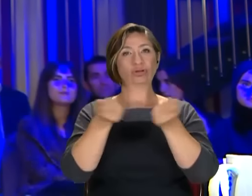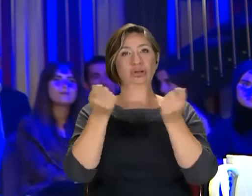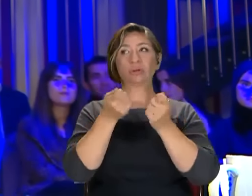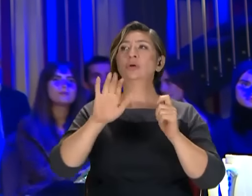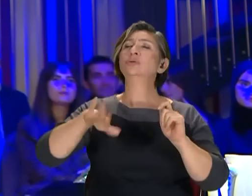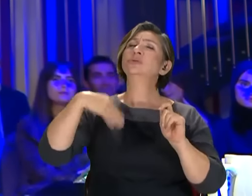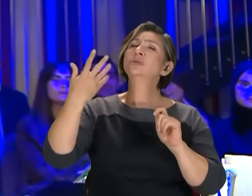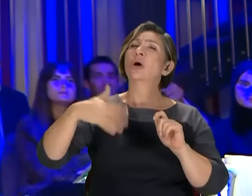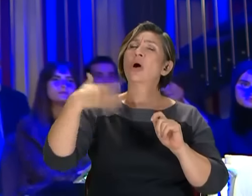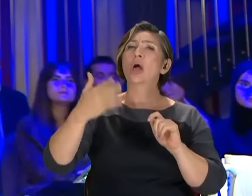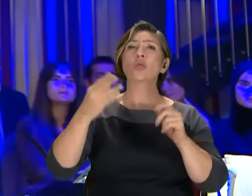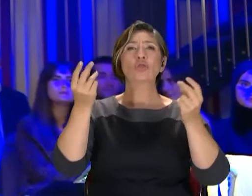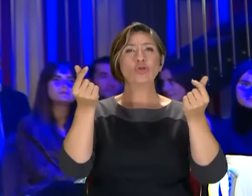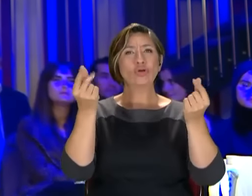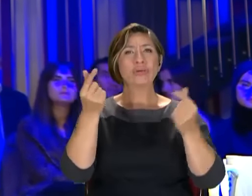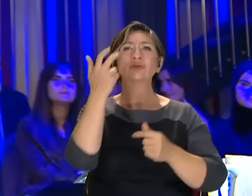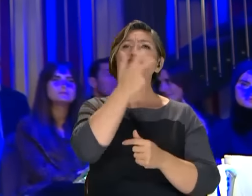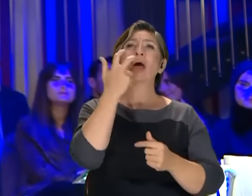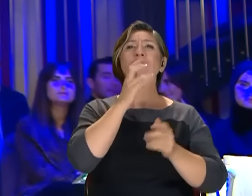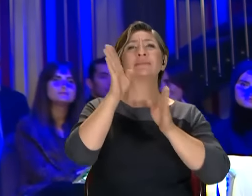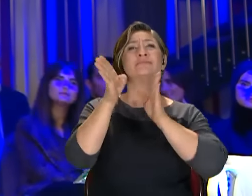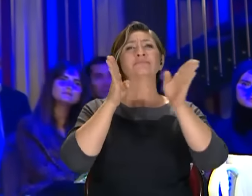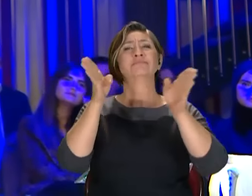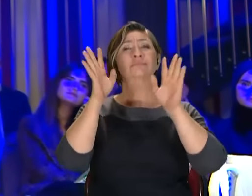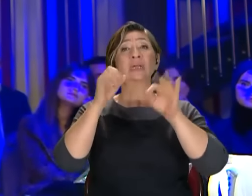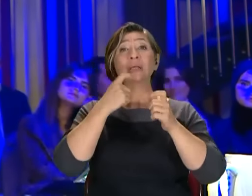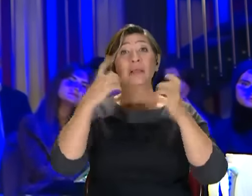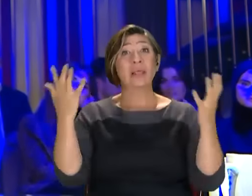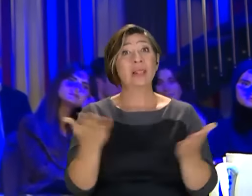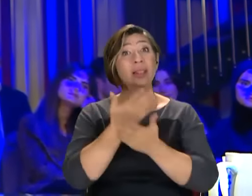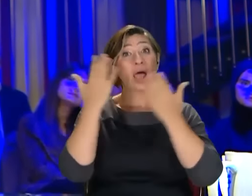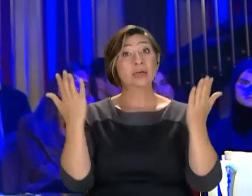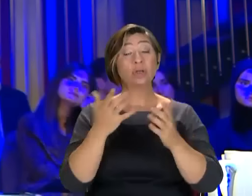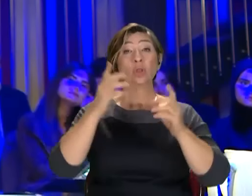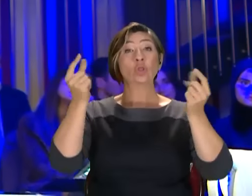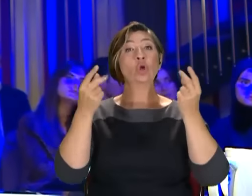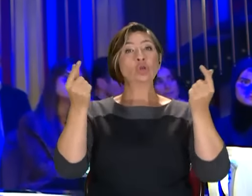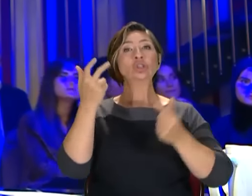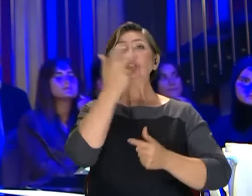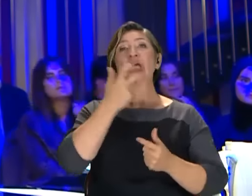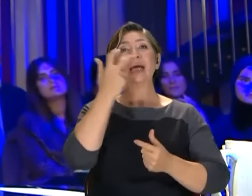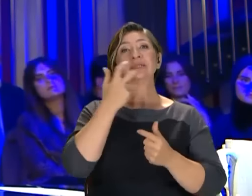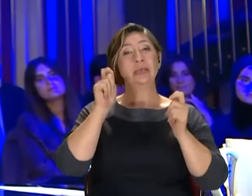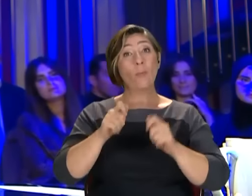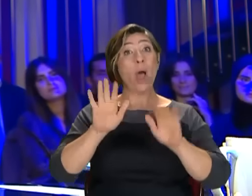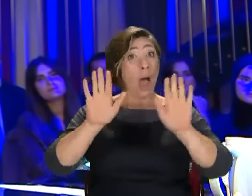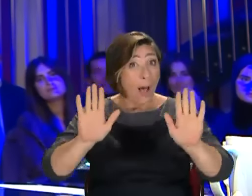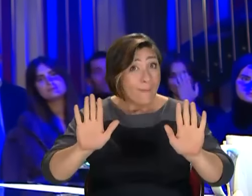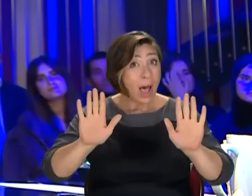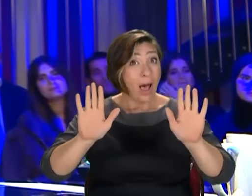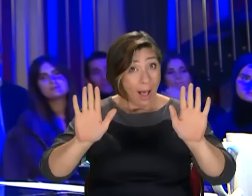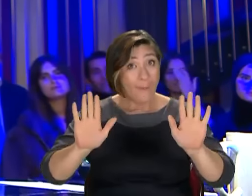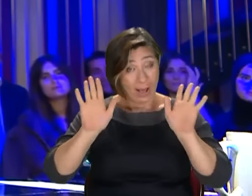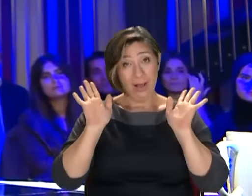çalışıyor. Daha sonra düğünlerde şarkı söylemeye başlıyor. Yıllarca düğün şarkıcılığı yapıyor.